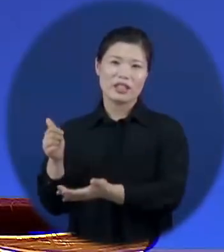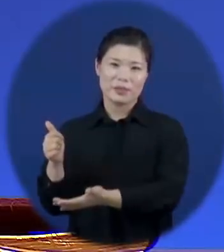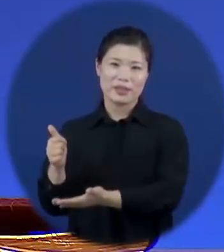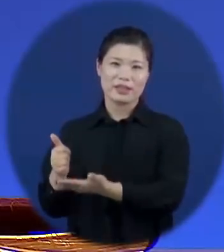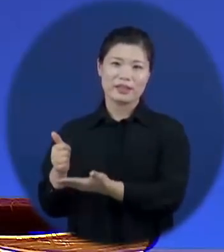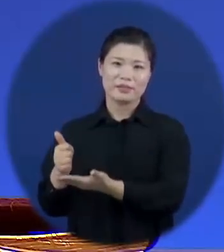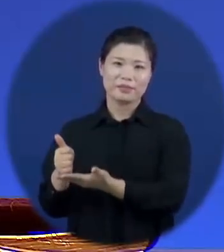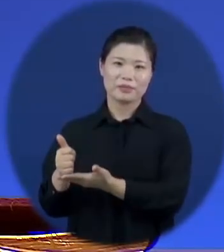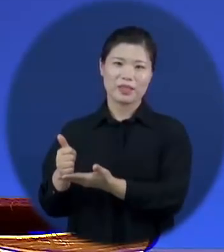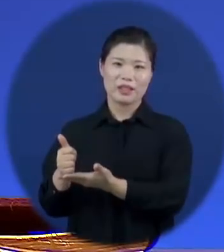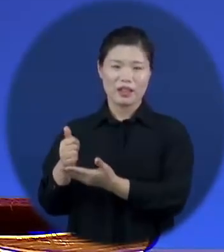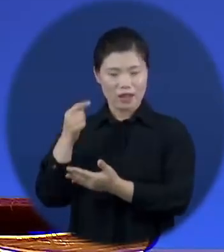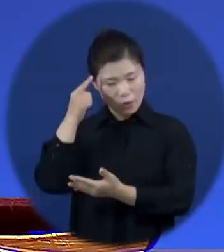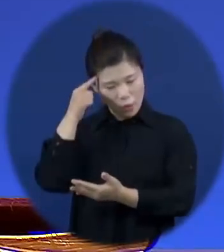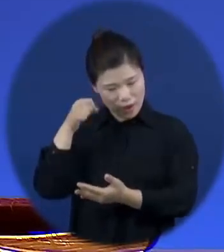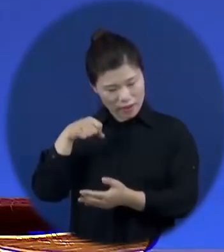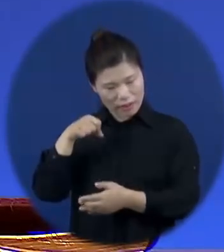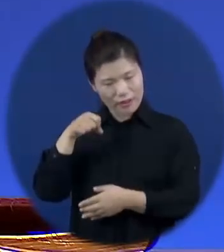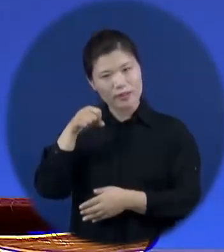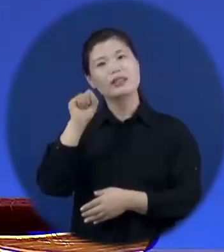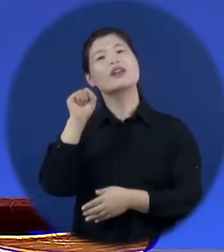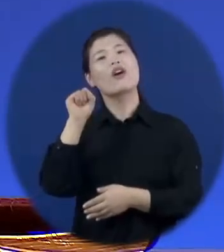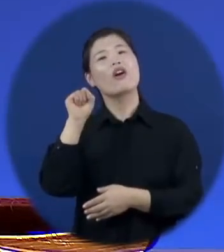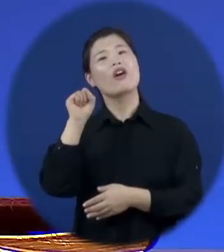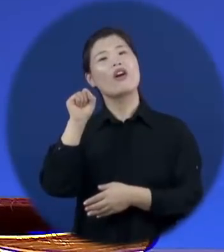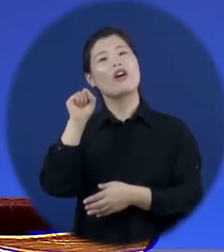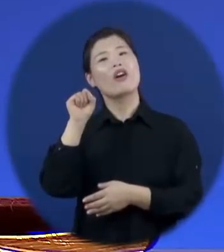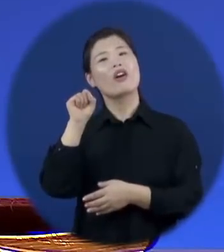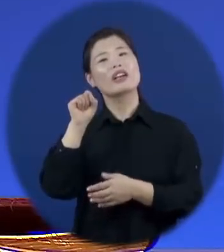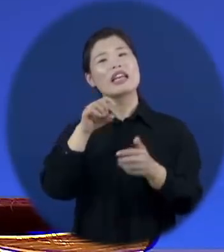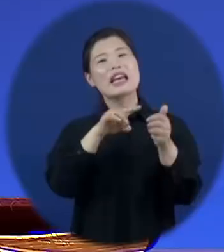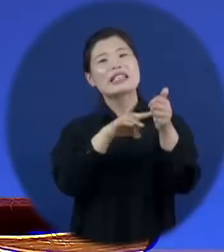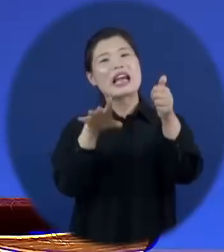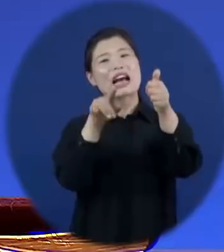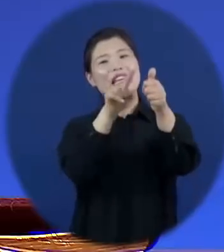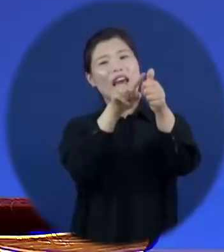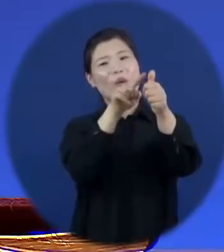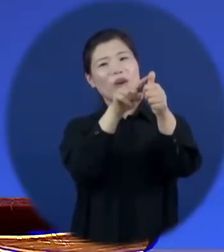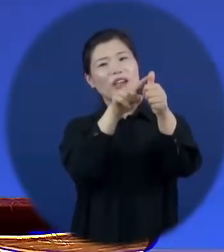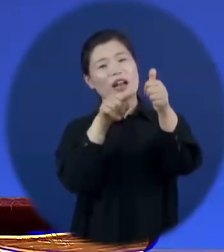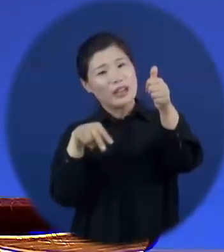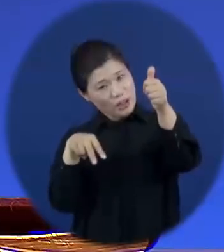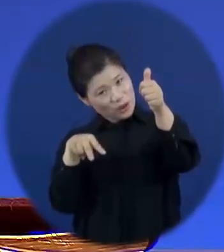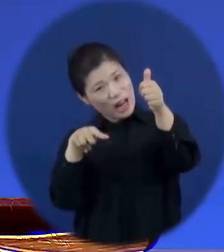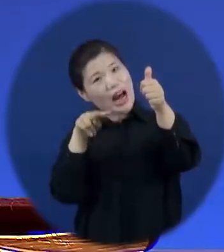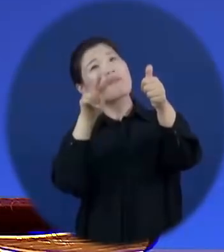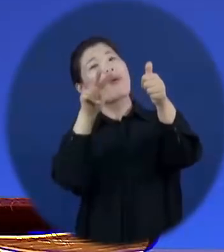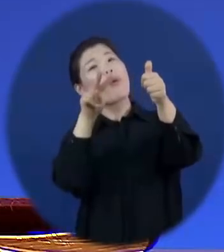예수님은 고개를 들어 삭개오를